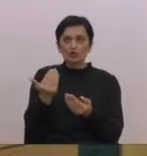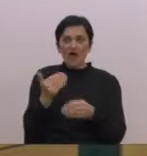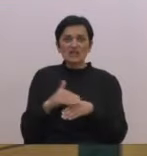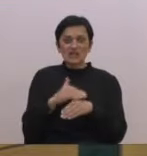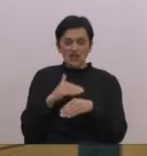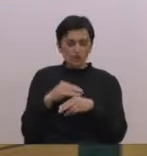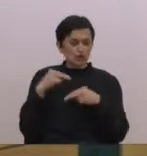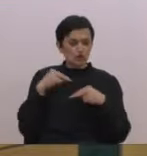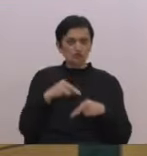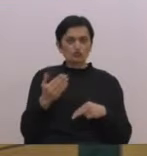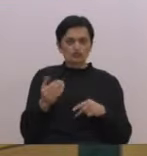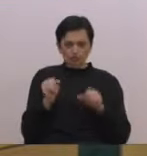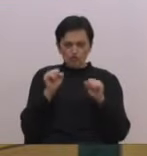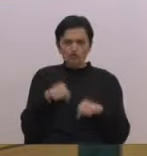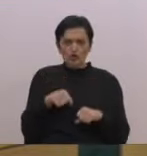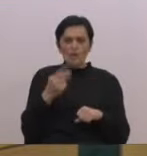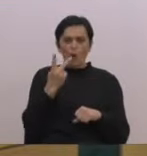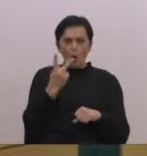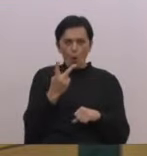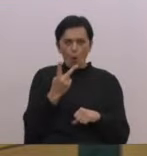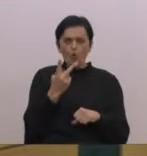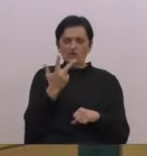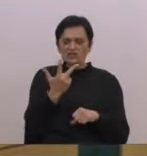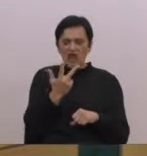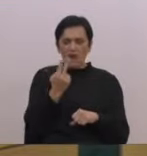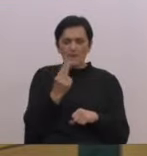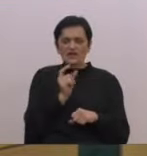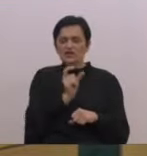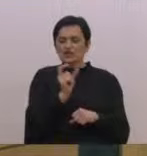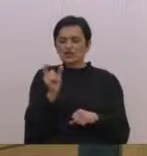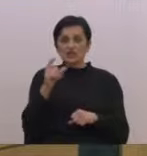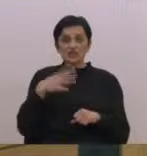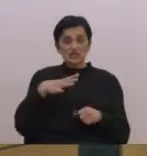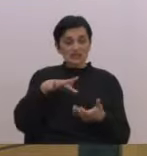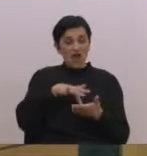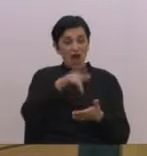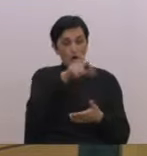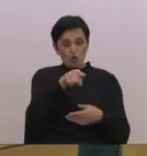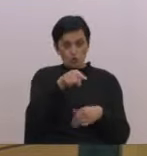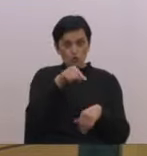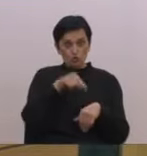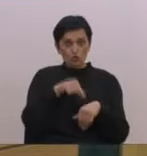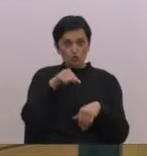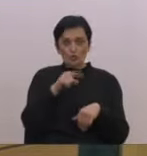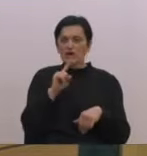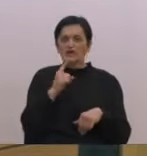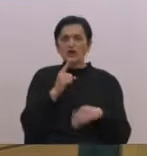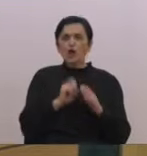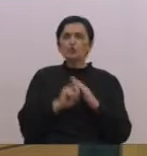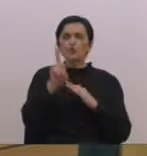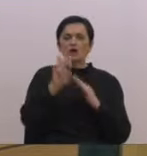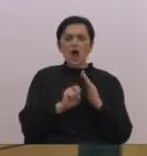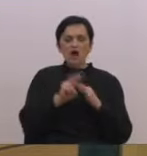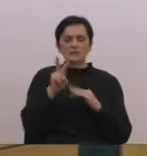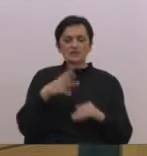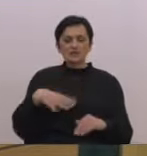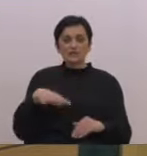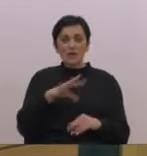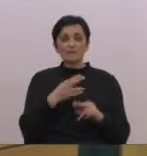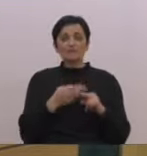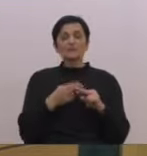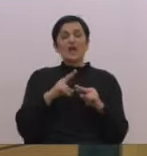șromit, șeileva, aris ornișna de samnișna zdare, smagram. Sakar tolis mokala, ke tu amaz gznobs, ratum garbu, skvepnida, ho? Ei,